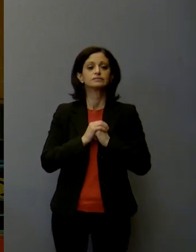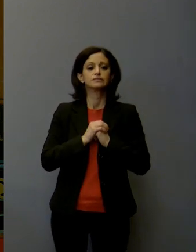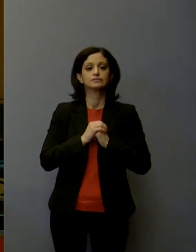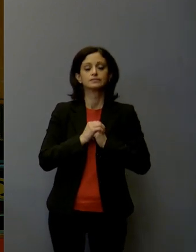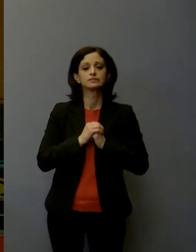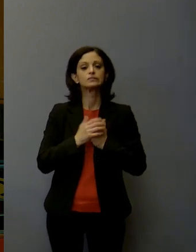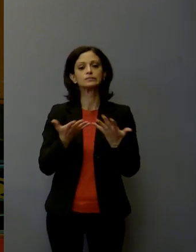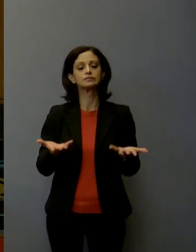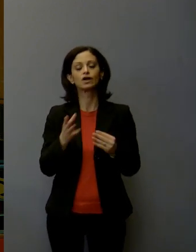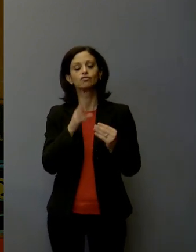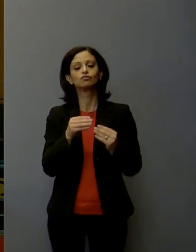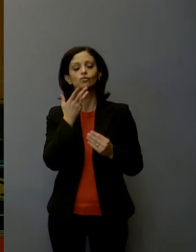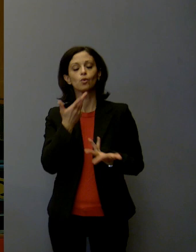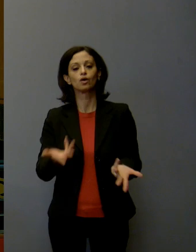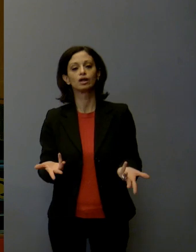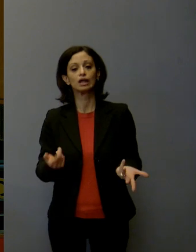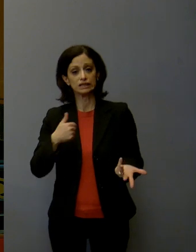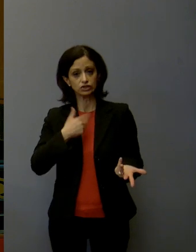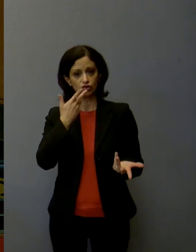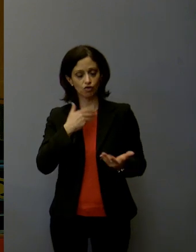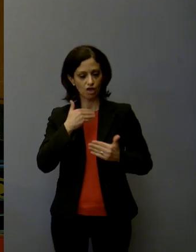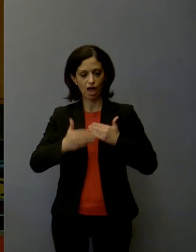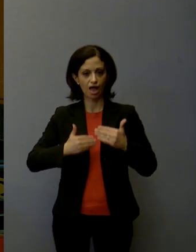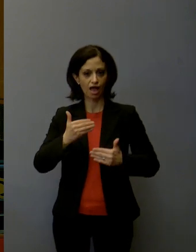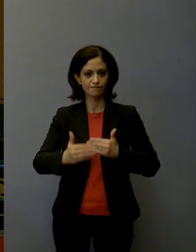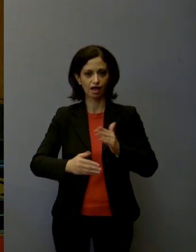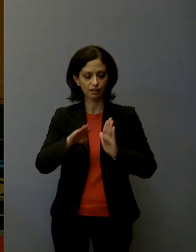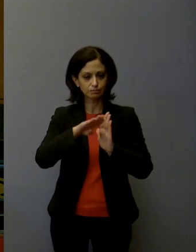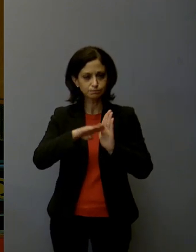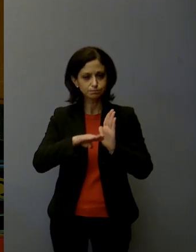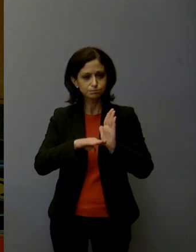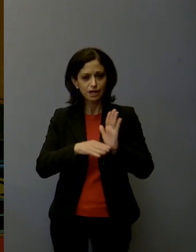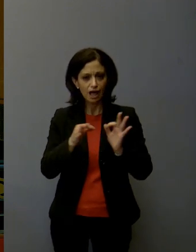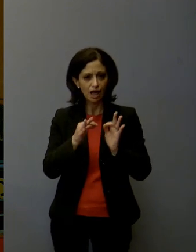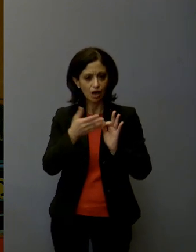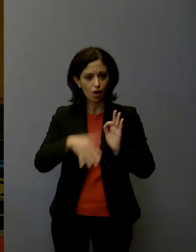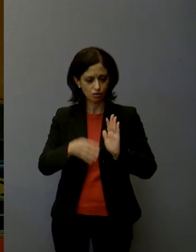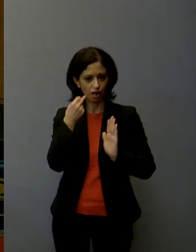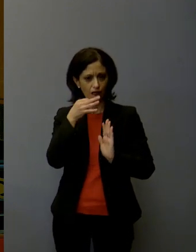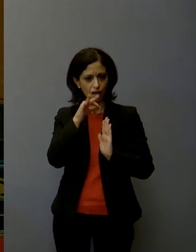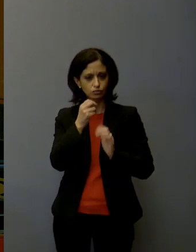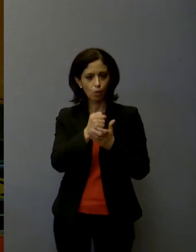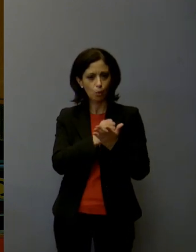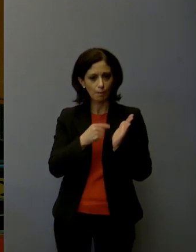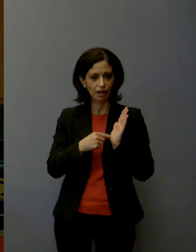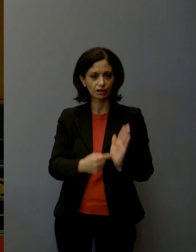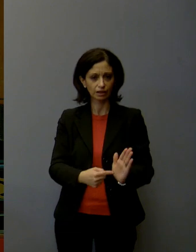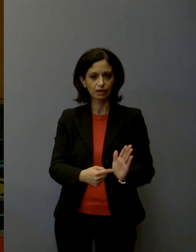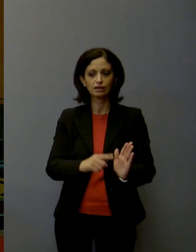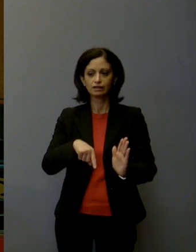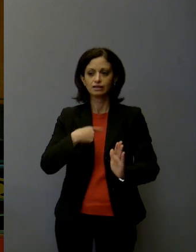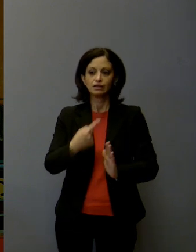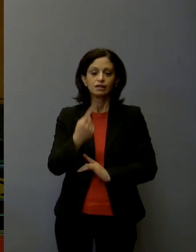cosa vogliamo fare Allora io voglio andare avanti così come abbiamo concordato con l'illustrazione dei documenti se